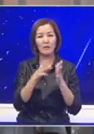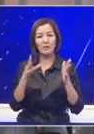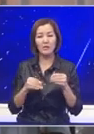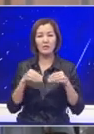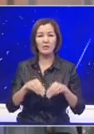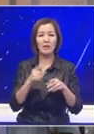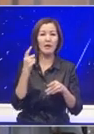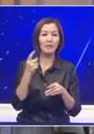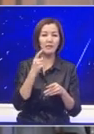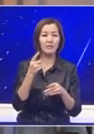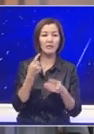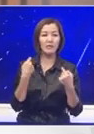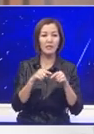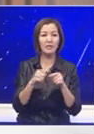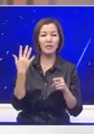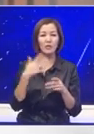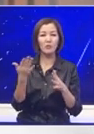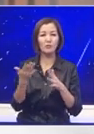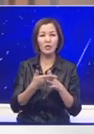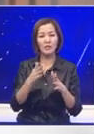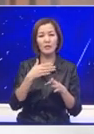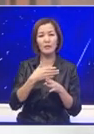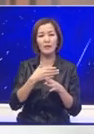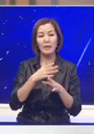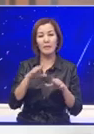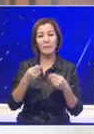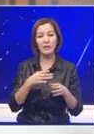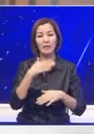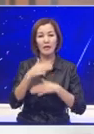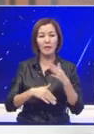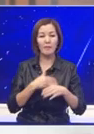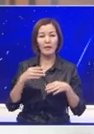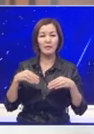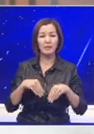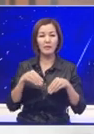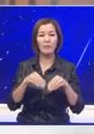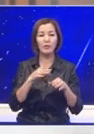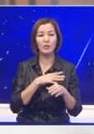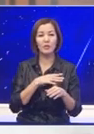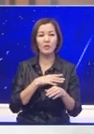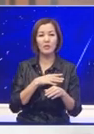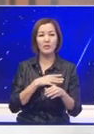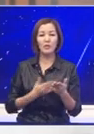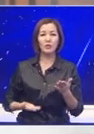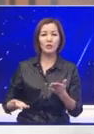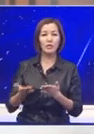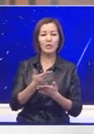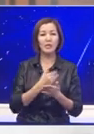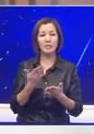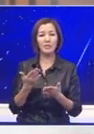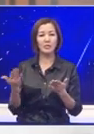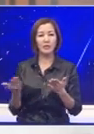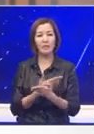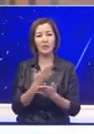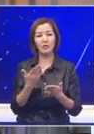шаруаларға техниканың 50%-ға дейін жеңілдік береді. Бұл жерде негізінен комбайн, сепкіш и жаңағы батва уборочный дейді ғой, жапырақтар шабатын